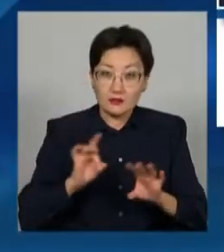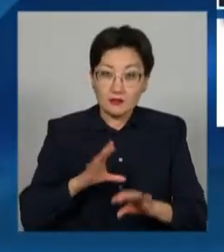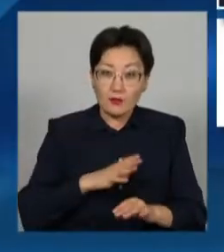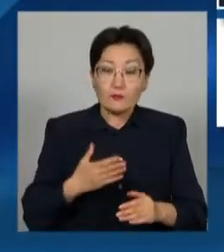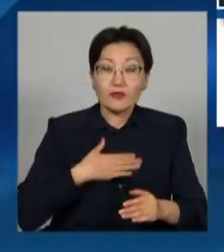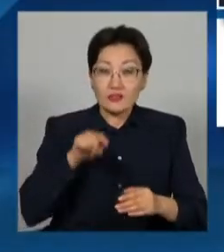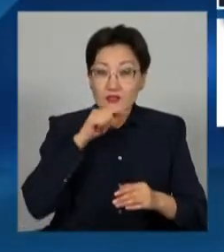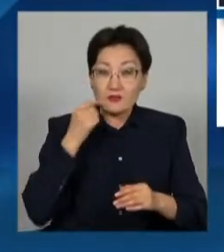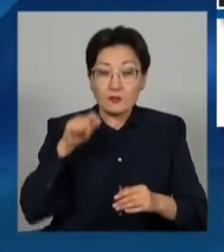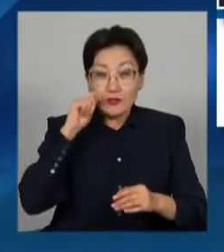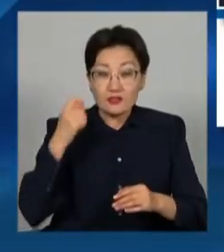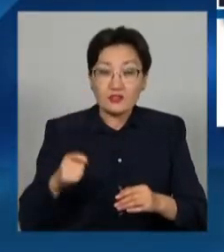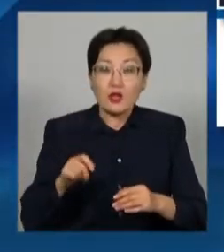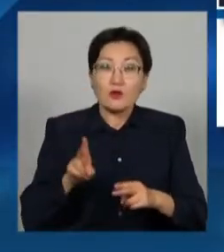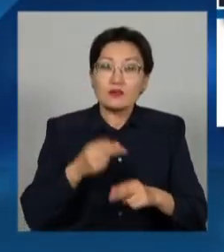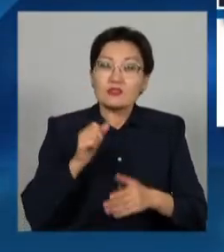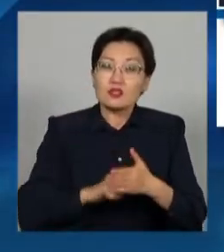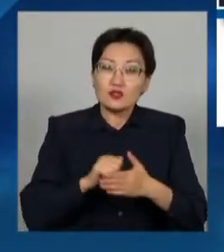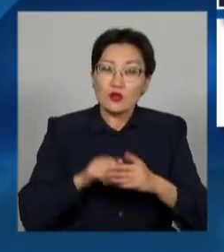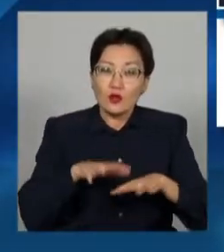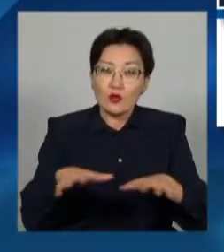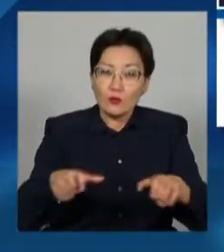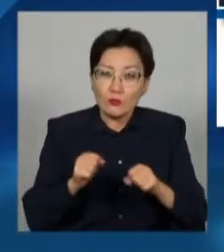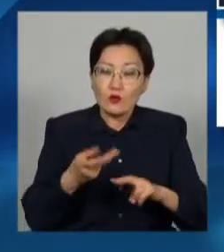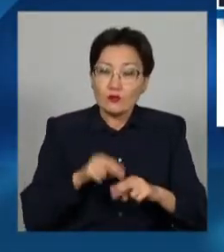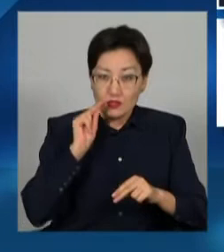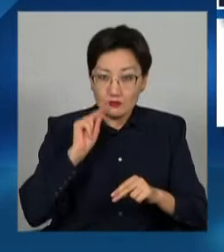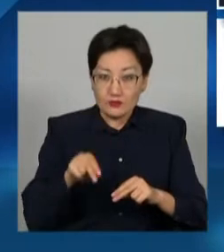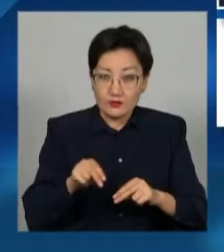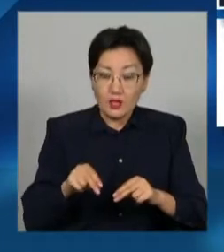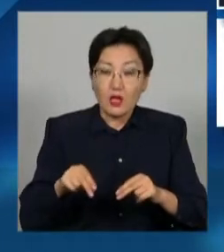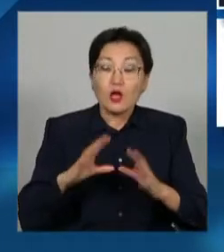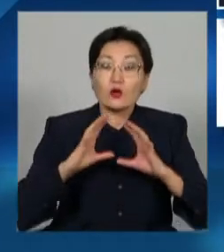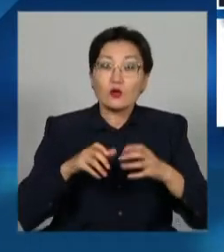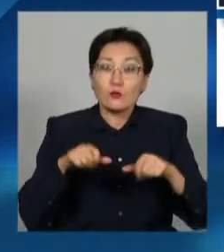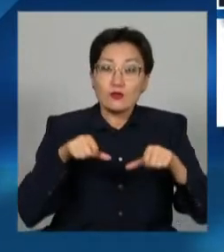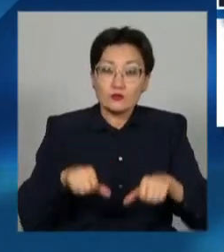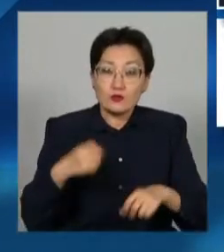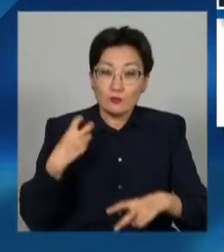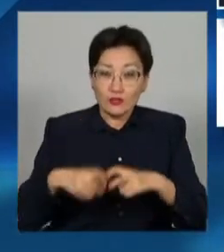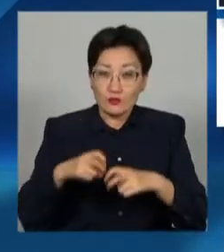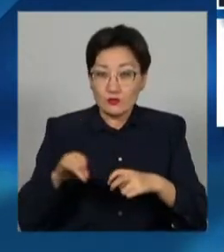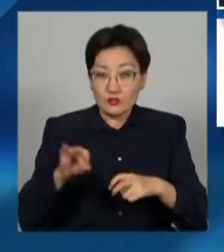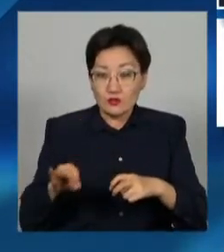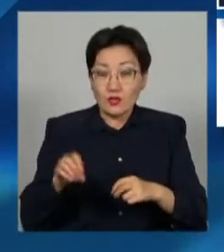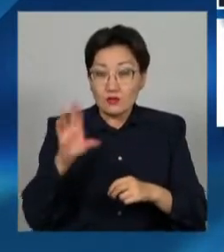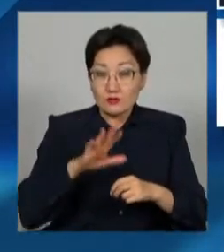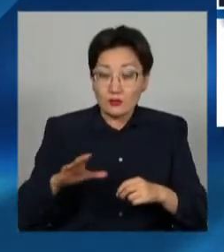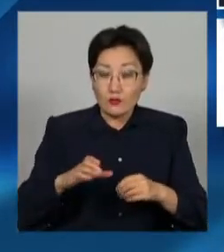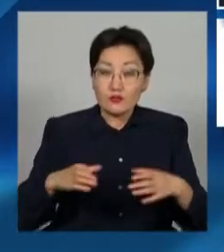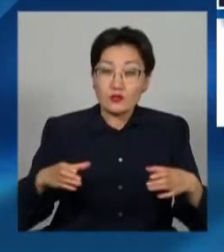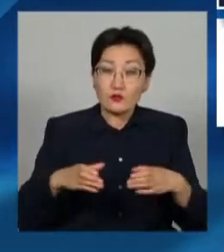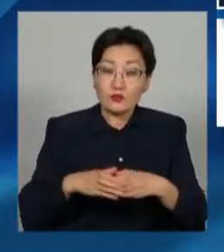Мен Ресейдің Украинаға негізсіз шабуылын үзілді-кесілді айыптаймын. Бұл халықаралық құқықты өрескел бұзу және